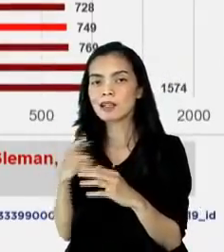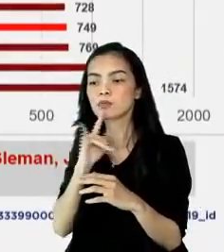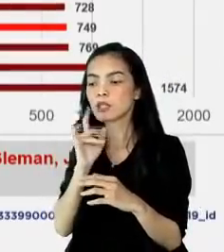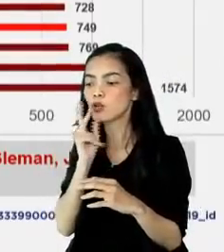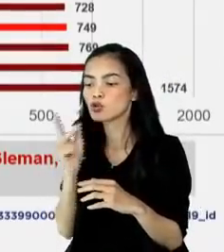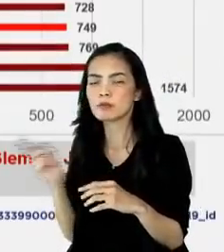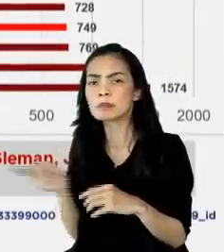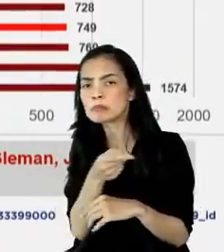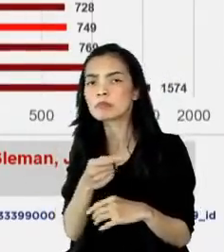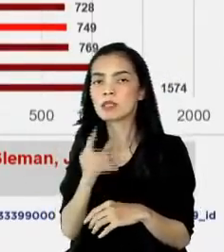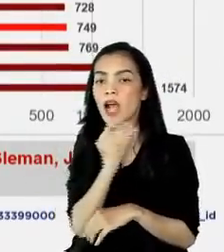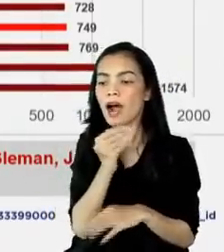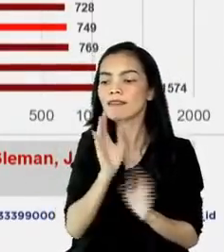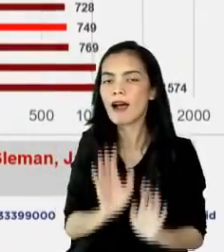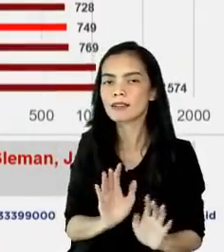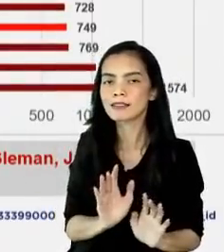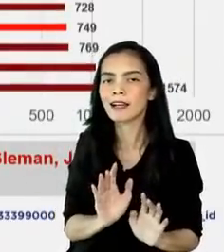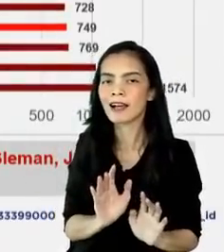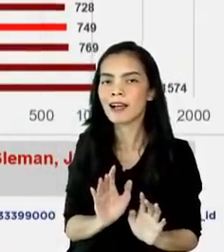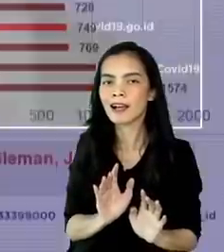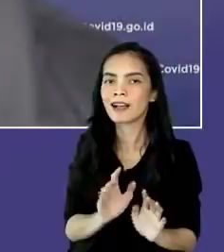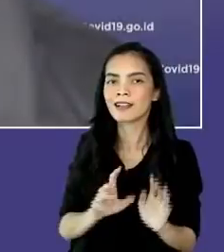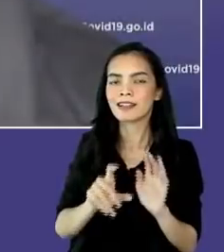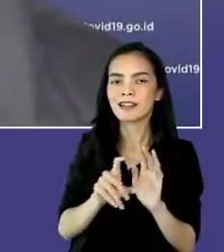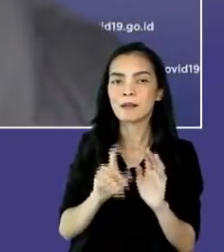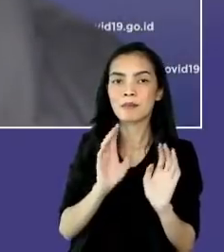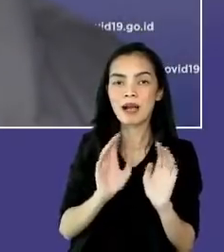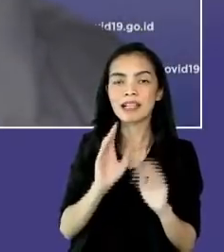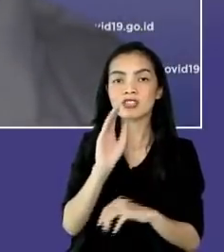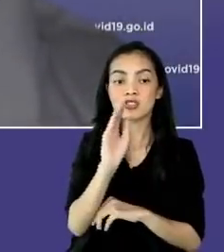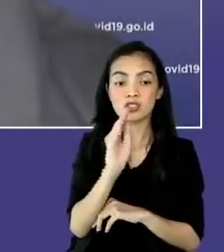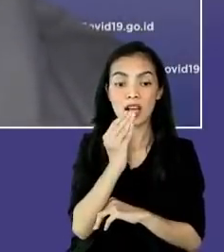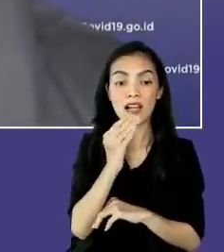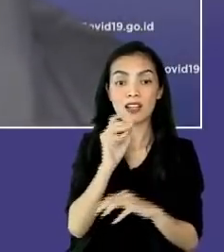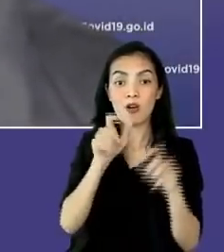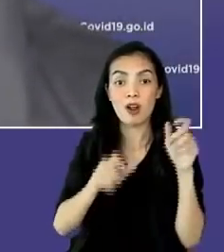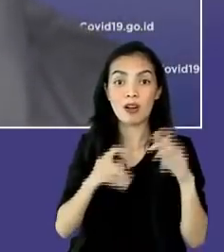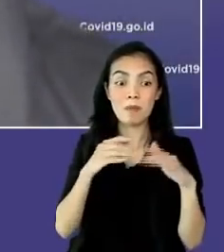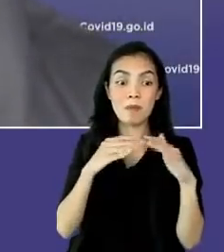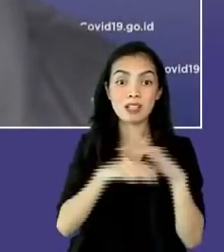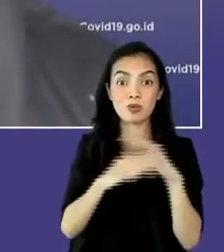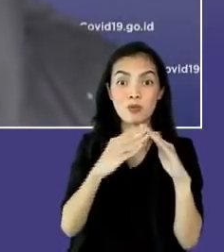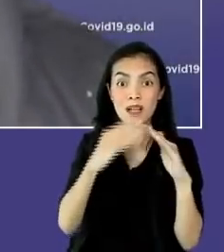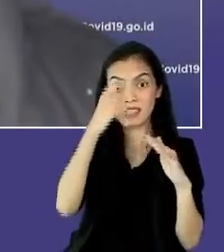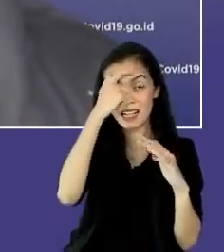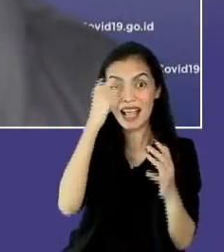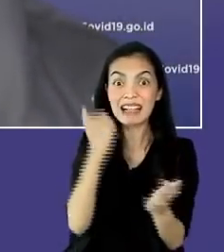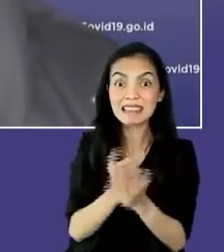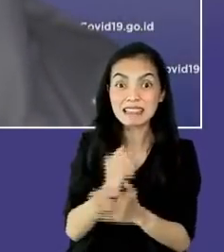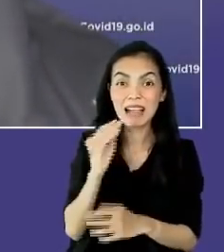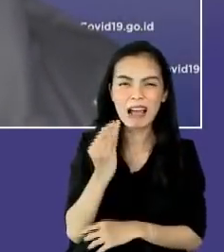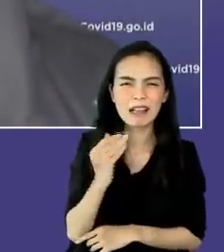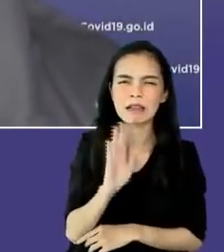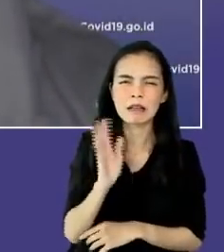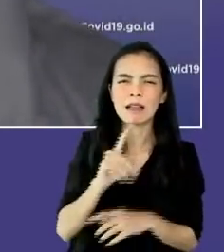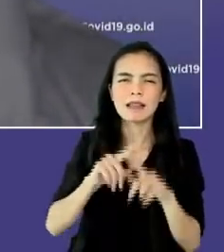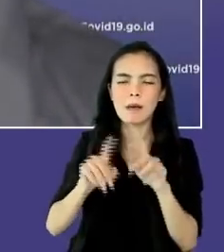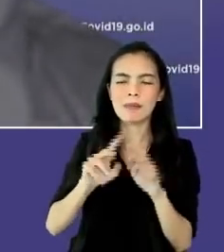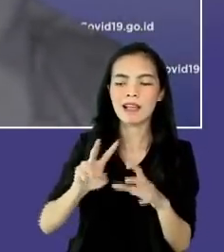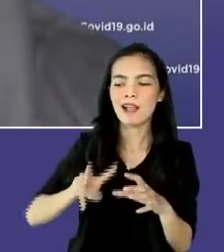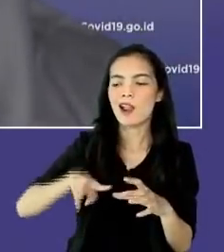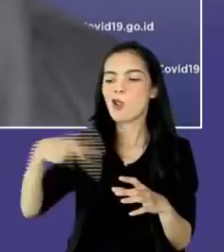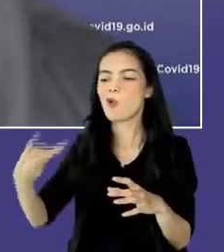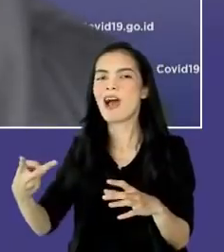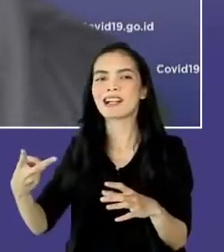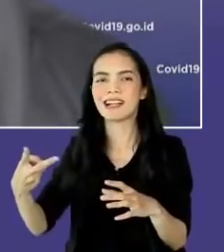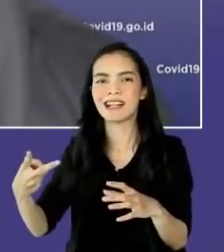lebih gambaran kasus 30% dari kasus di DKI Jakarta berasal dari luar Jakarta sebenarnya. Jadi berasal dari Jabodetabek, bahkan